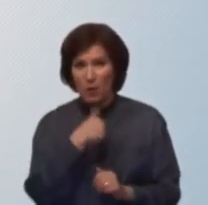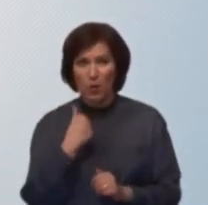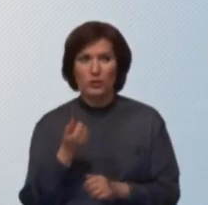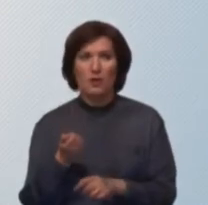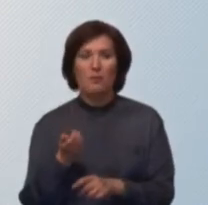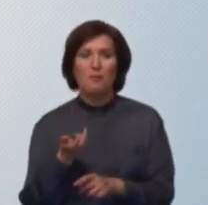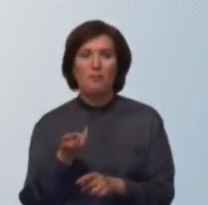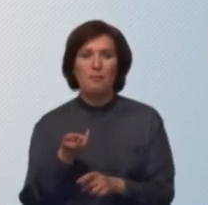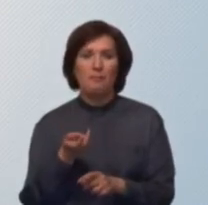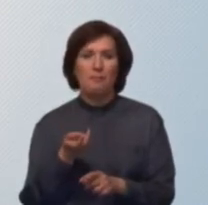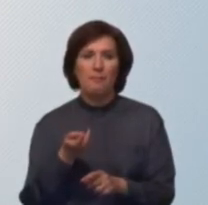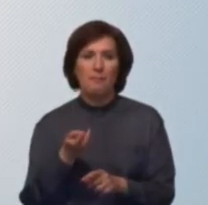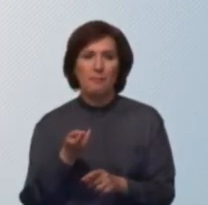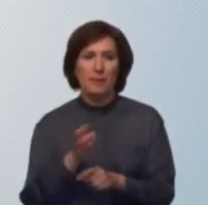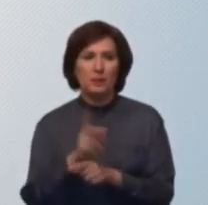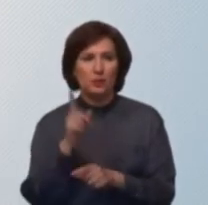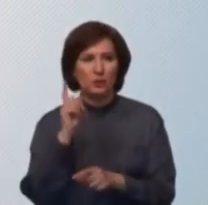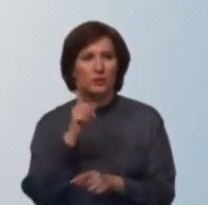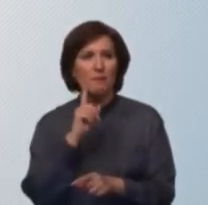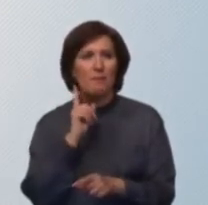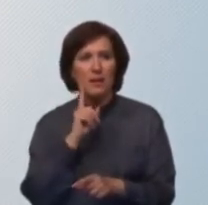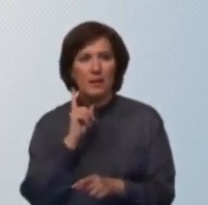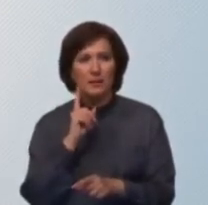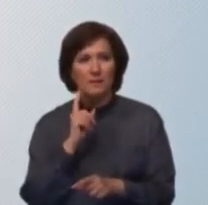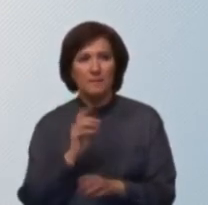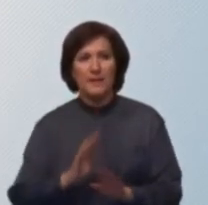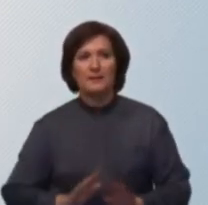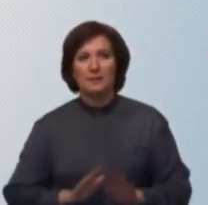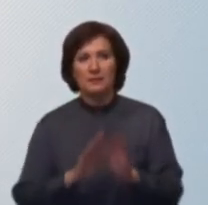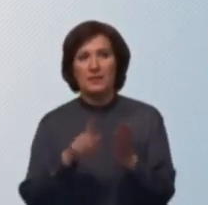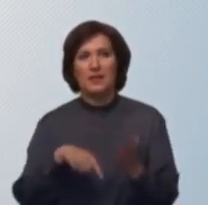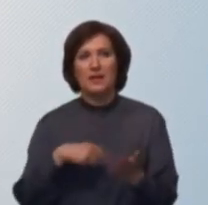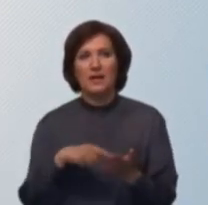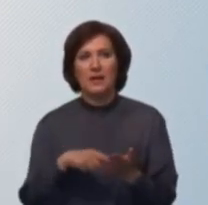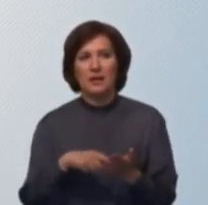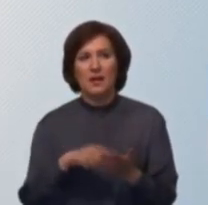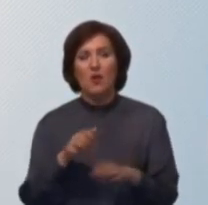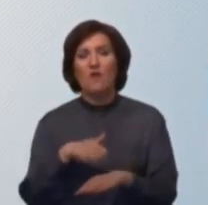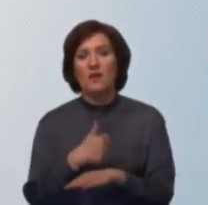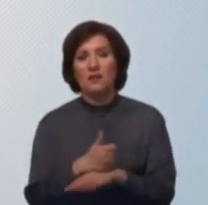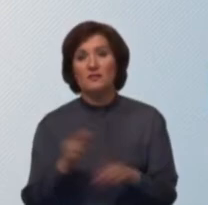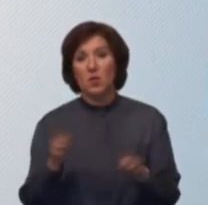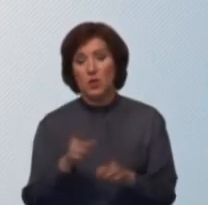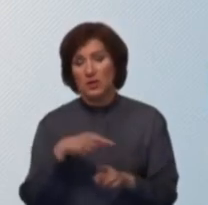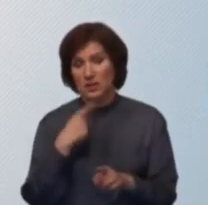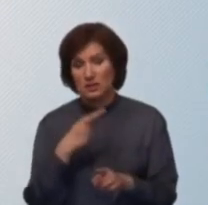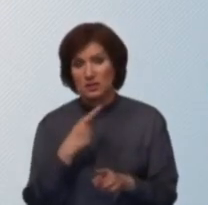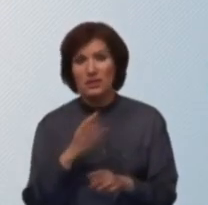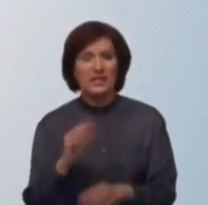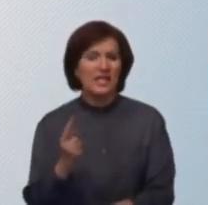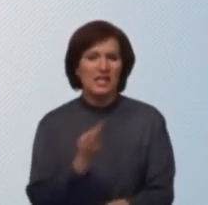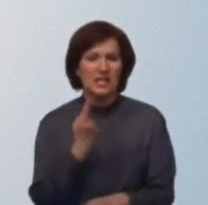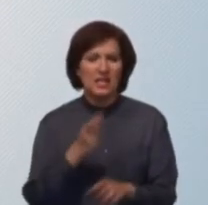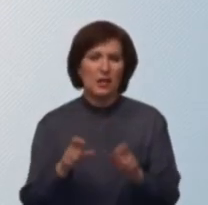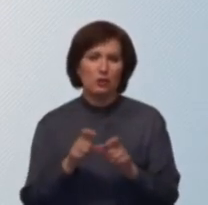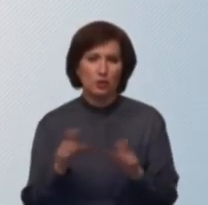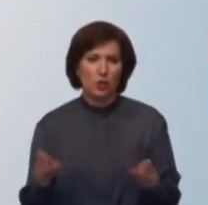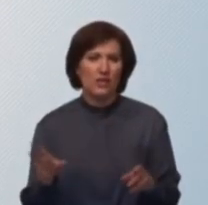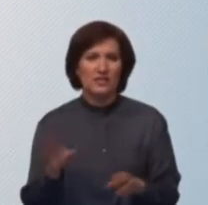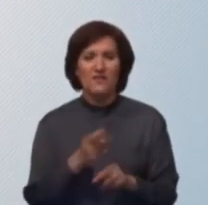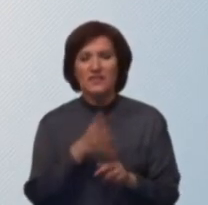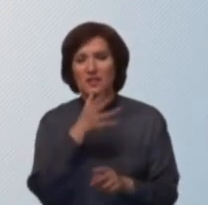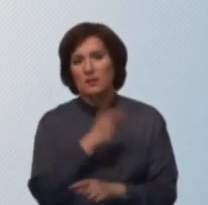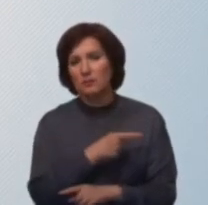прийшов тоді молодим заместителем міського голови. Коротко скажу, ні єдиної школи за весь